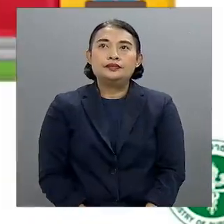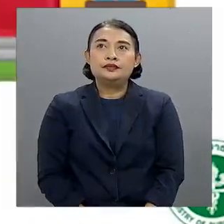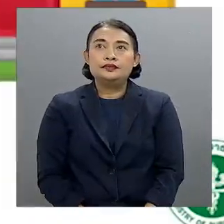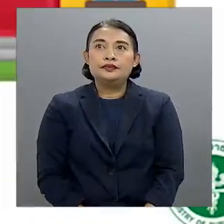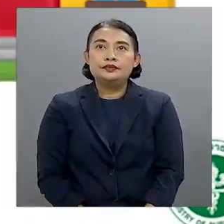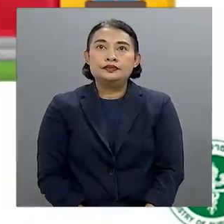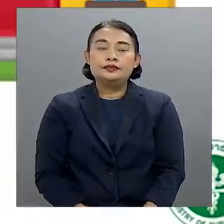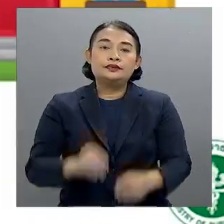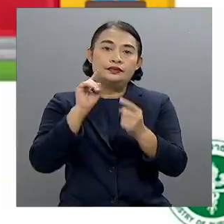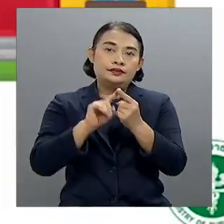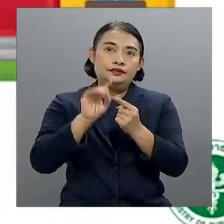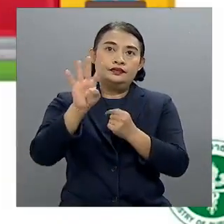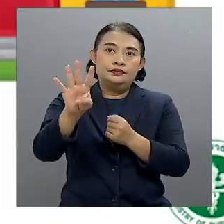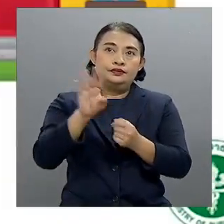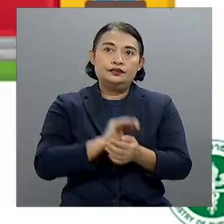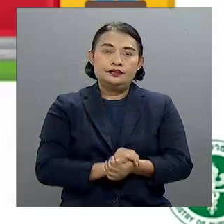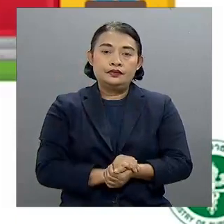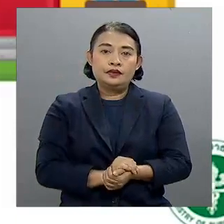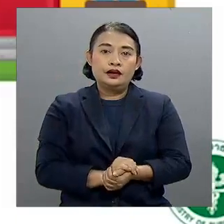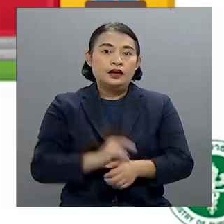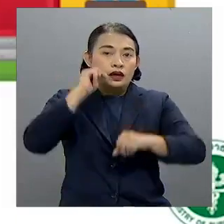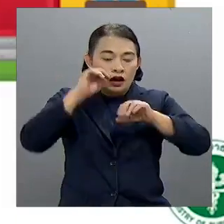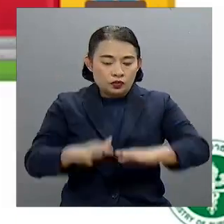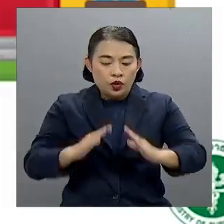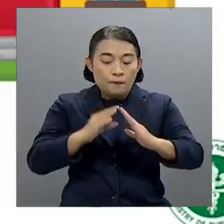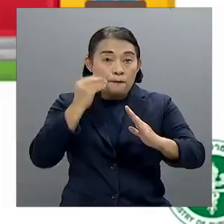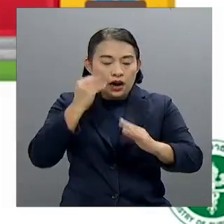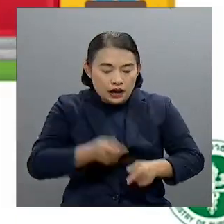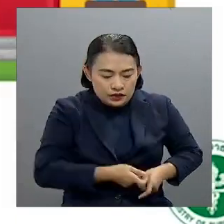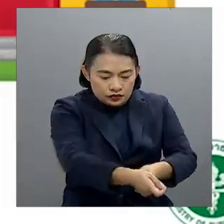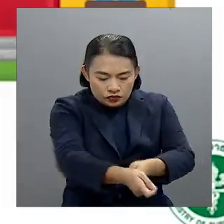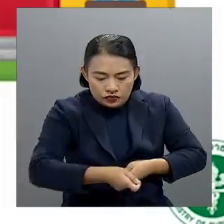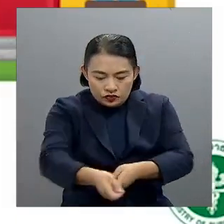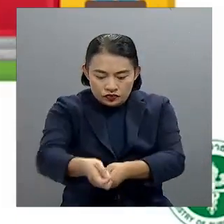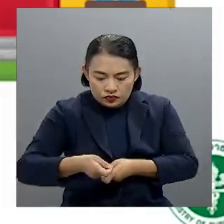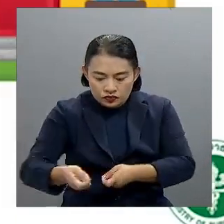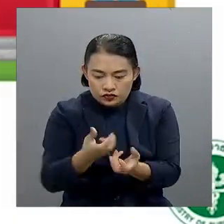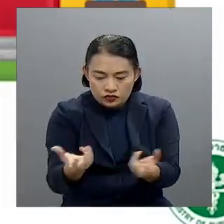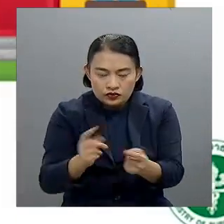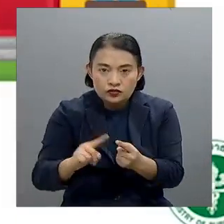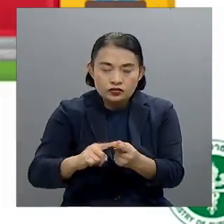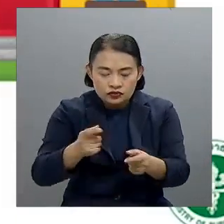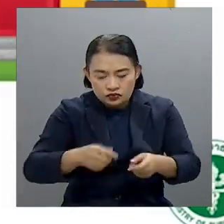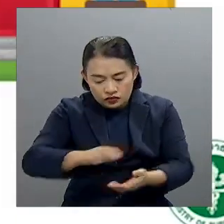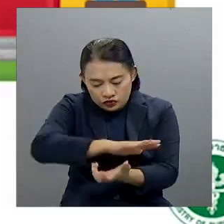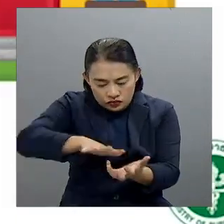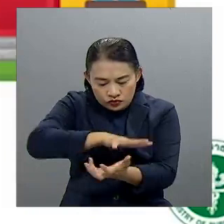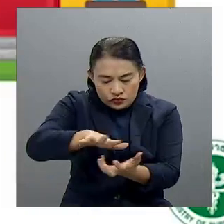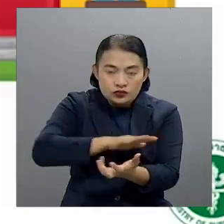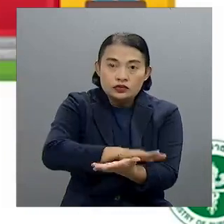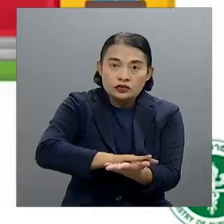4. หลังน้ำลดล้างบ้านเรือนห้องสุขาภาชนะอุปกรณ์ต่างๆการทำความสะอาดนี้ควรท